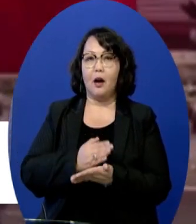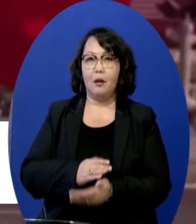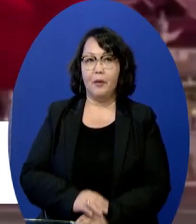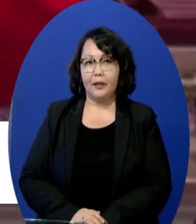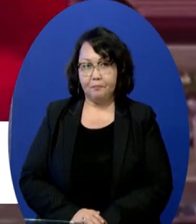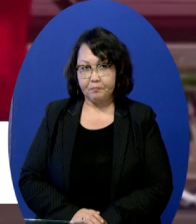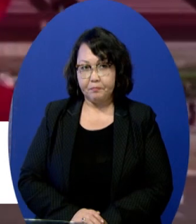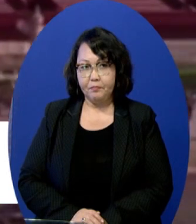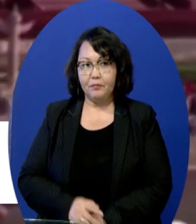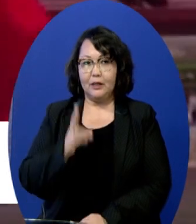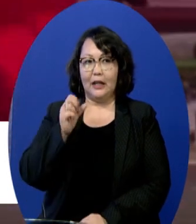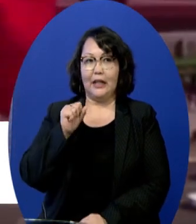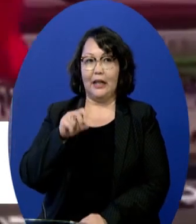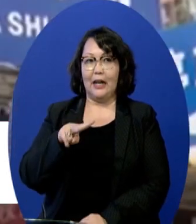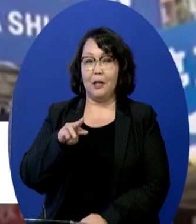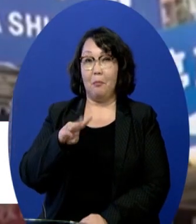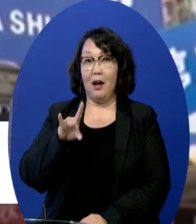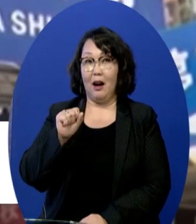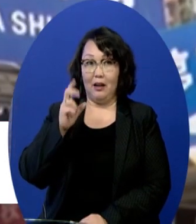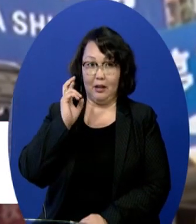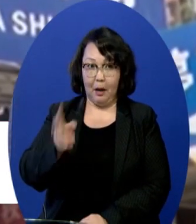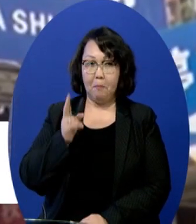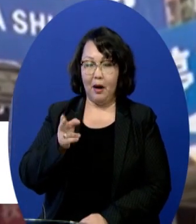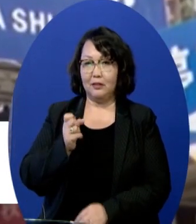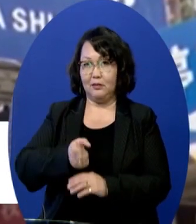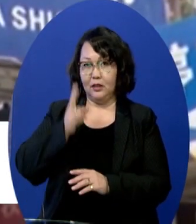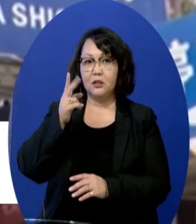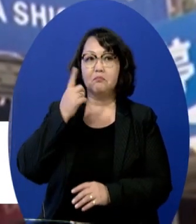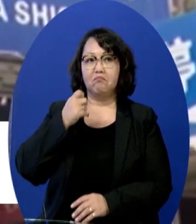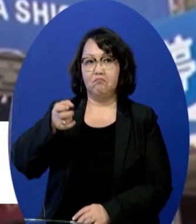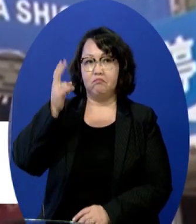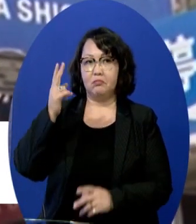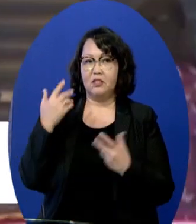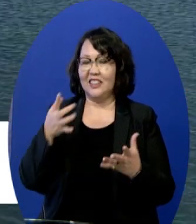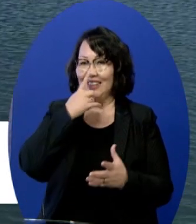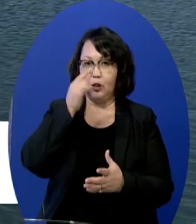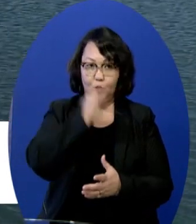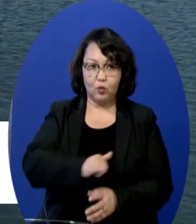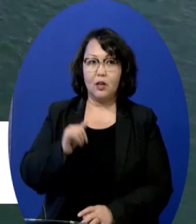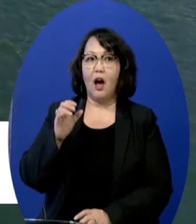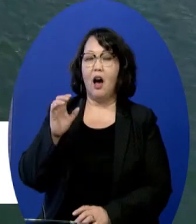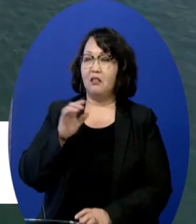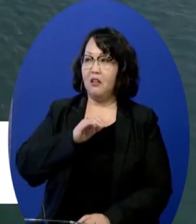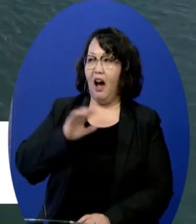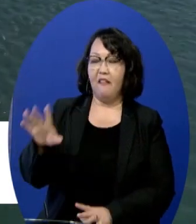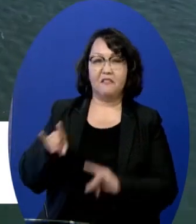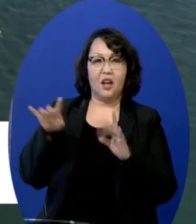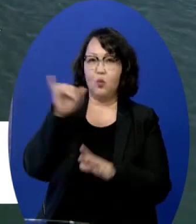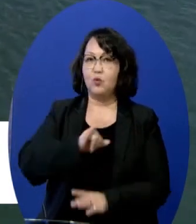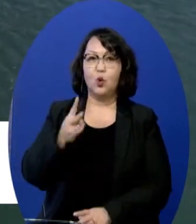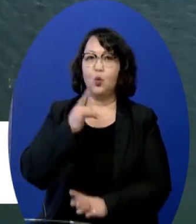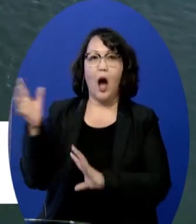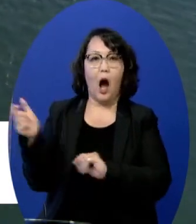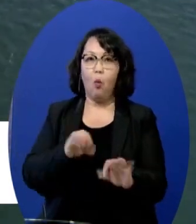энд сануулж байна. За Калмара компанийн захирлуудын зөвлөлийн төргүүн Анна Цивилева мөн хятад Австралийн нүүрснээс